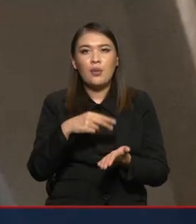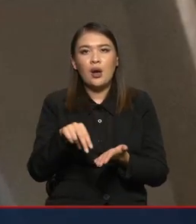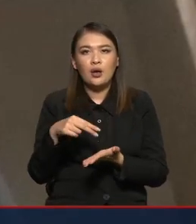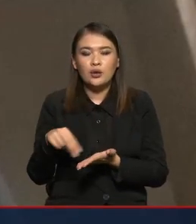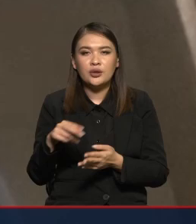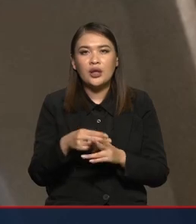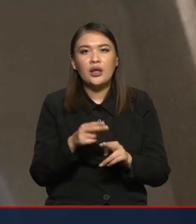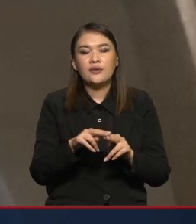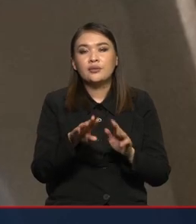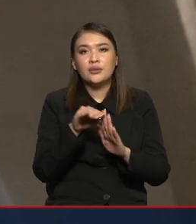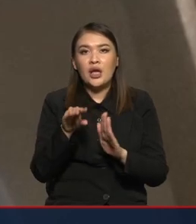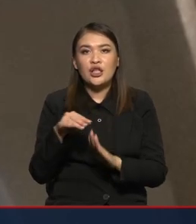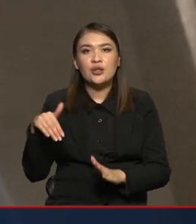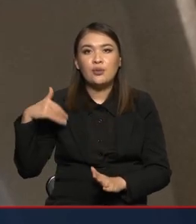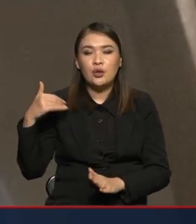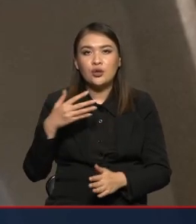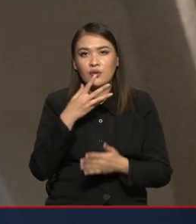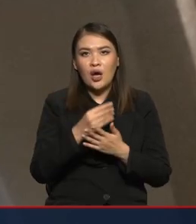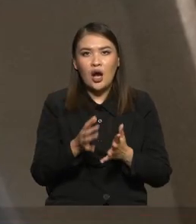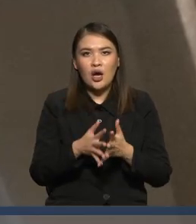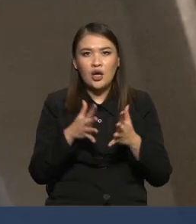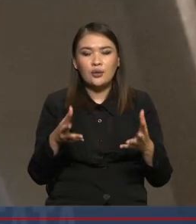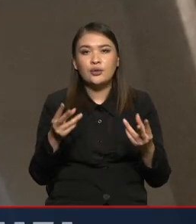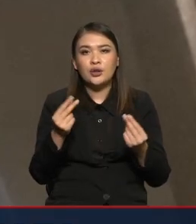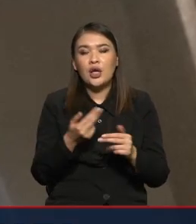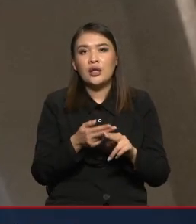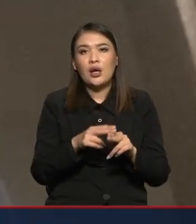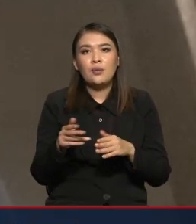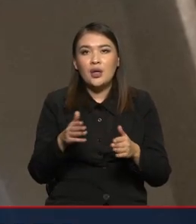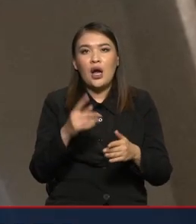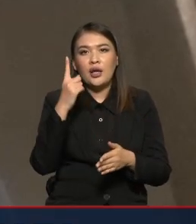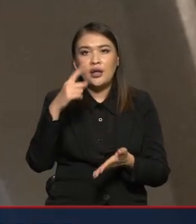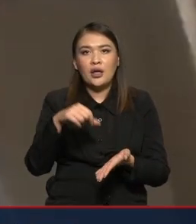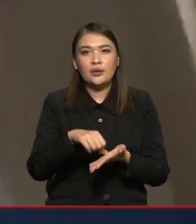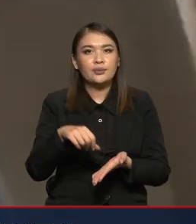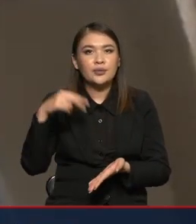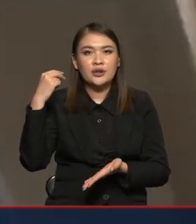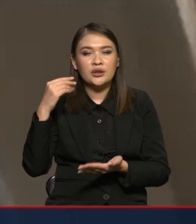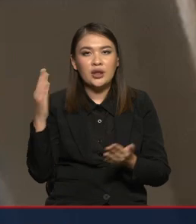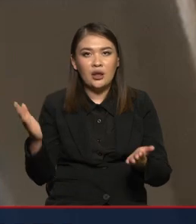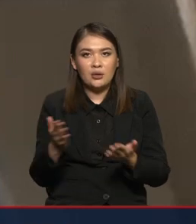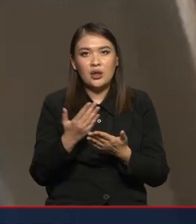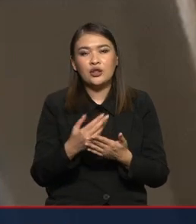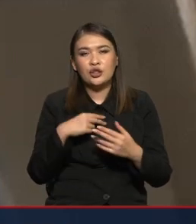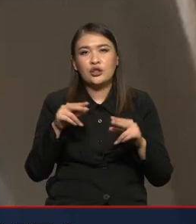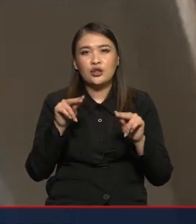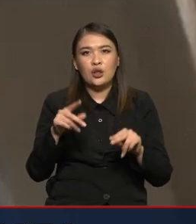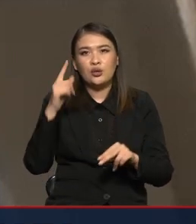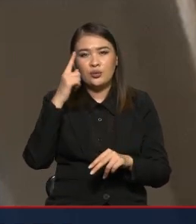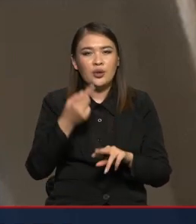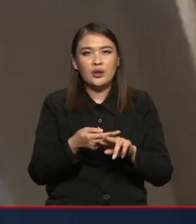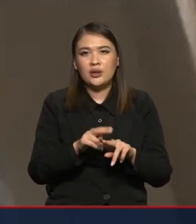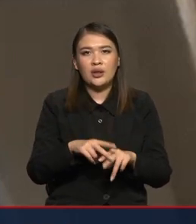явки Избирателей используя своё огромное состояние для продвижения одного кандидата в президенты Если честно я считаю что это